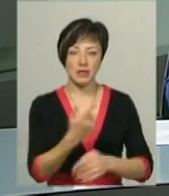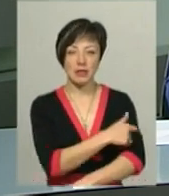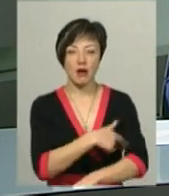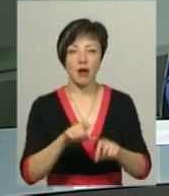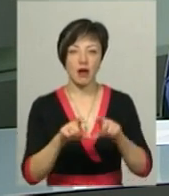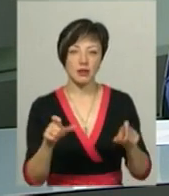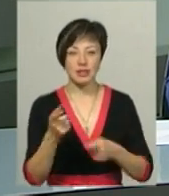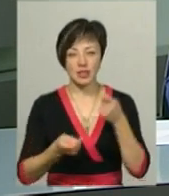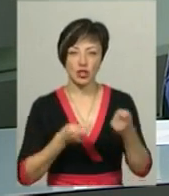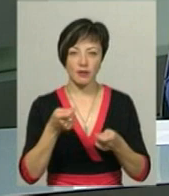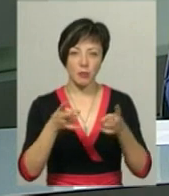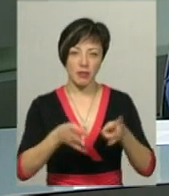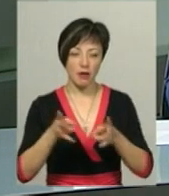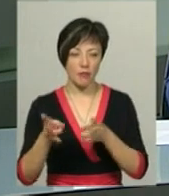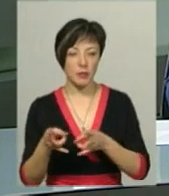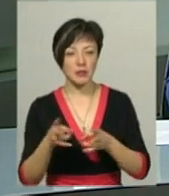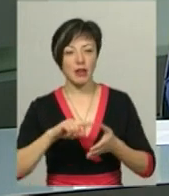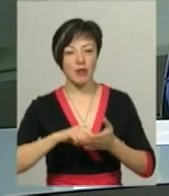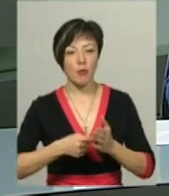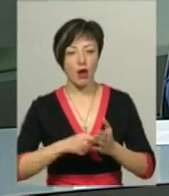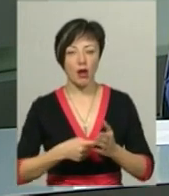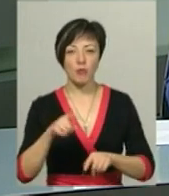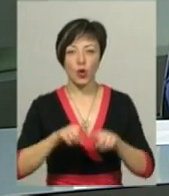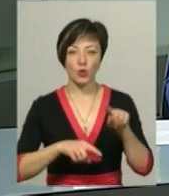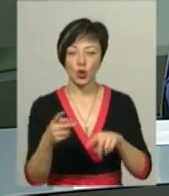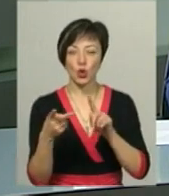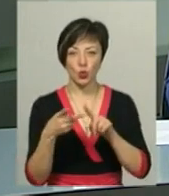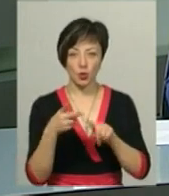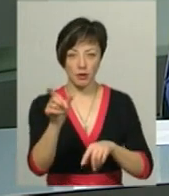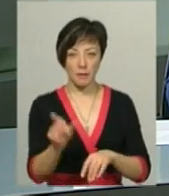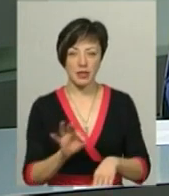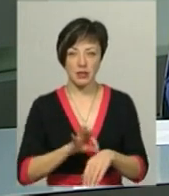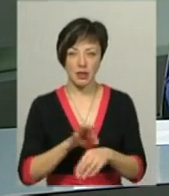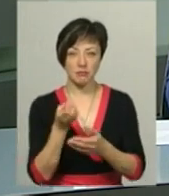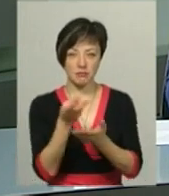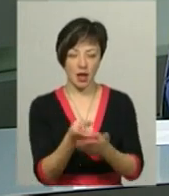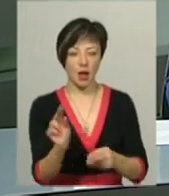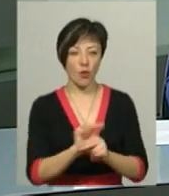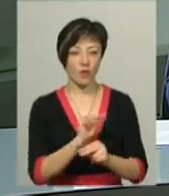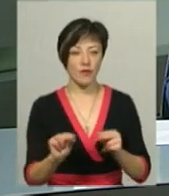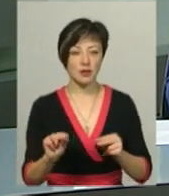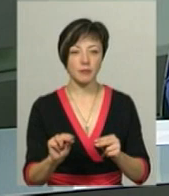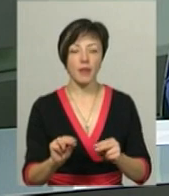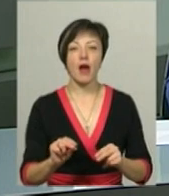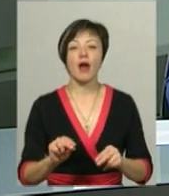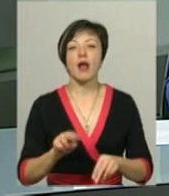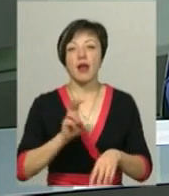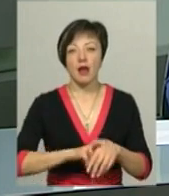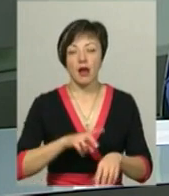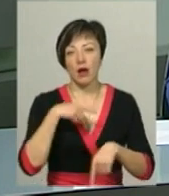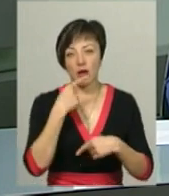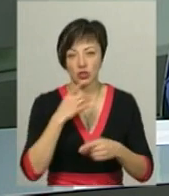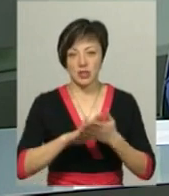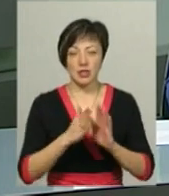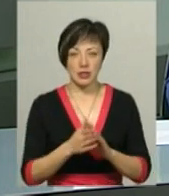лікарні з незначними травмами за наполяганням родичів. Інший пацієнт перебуває на лікуванні. Костянтин Лукаш оцінює стан хворого